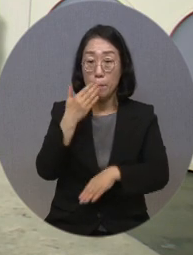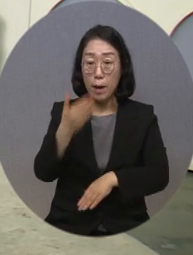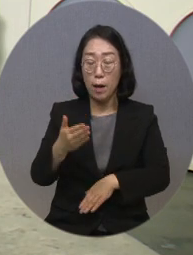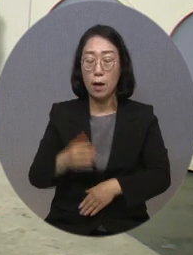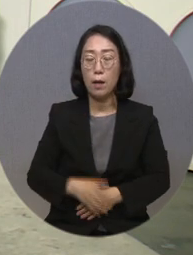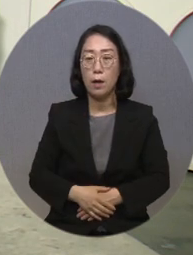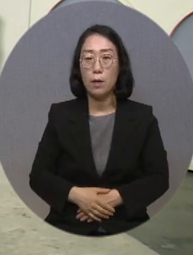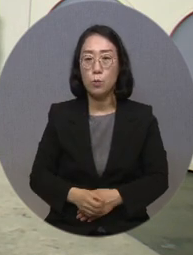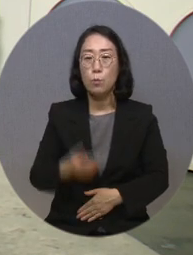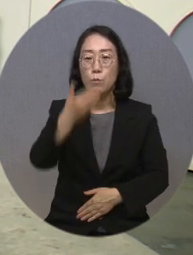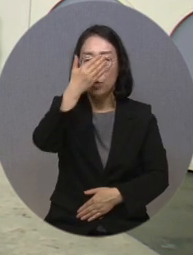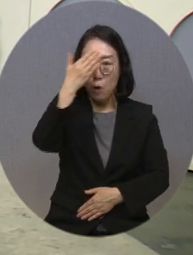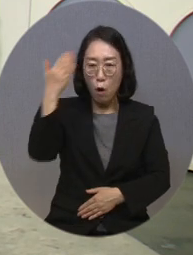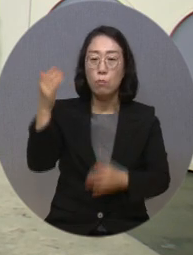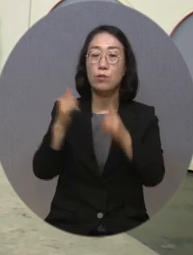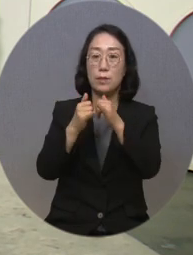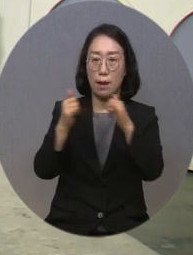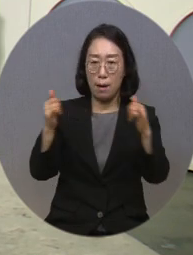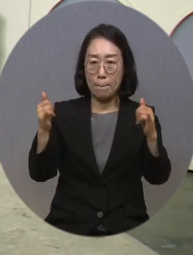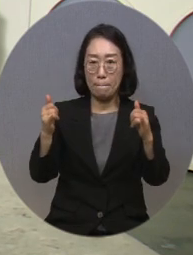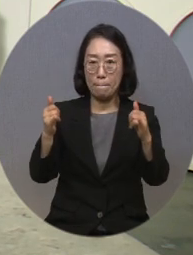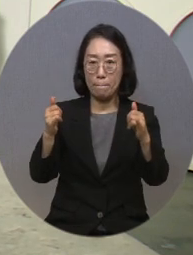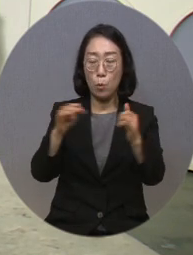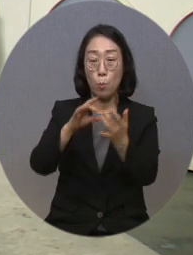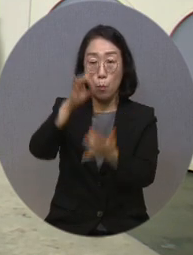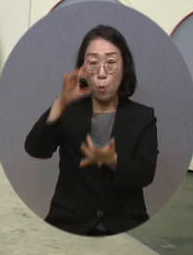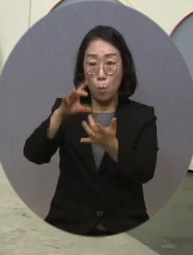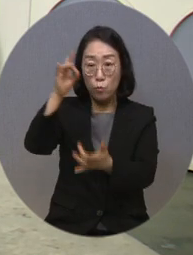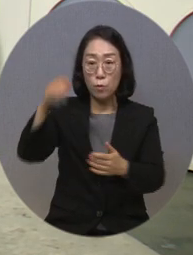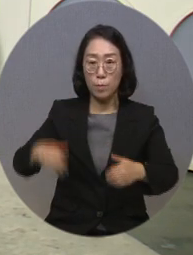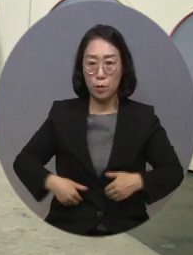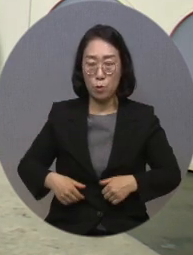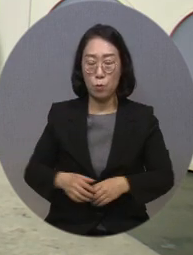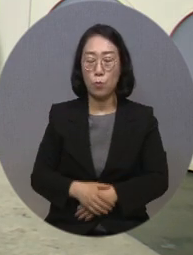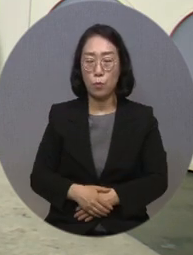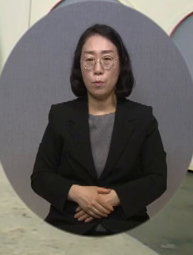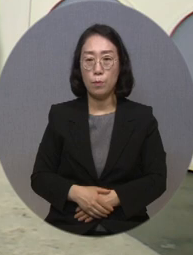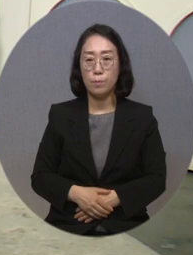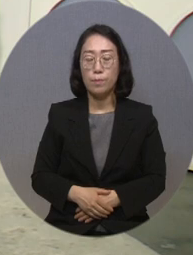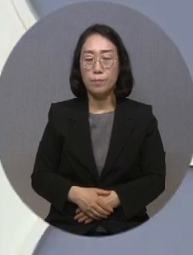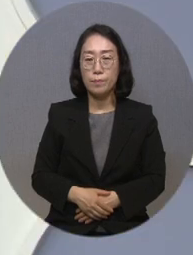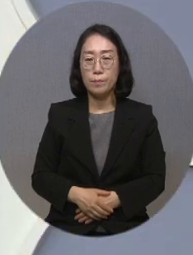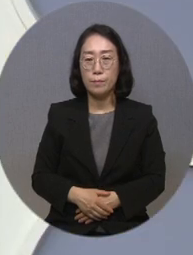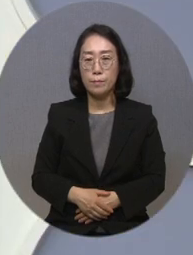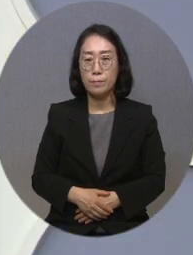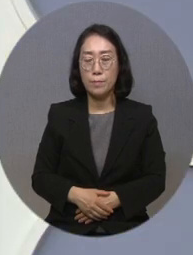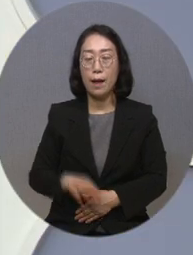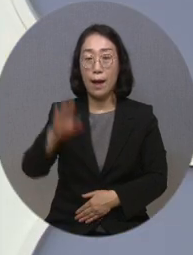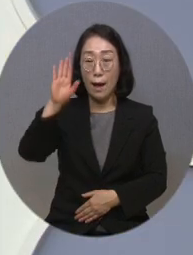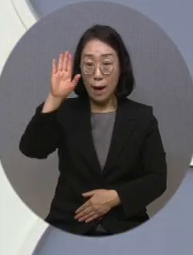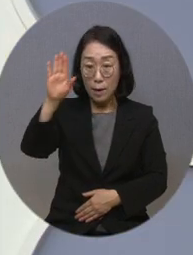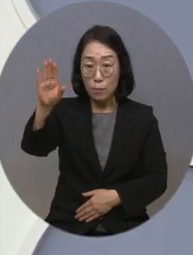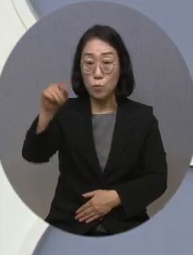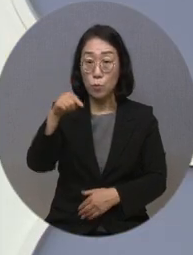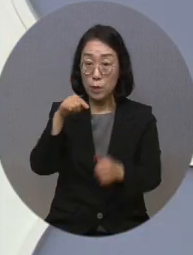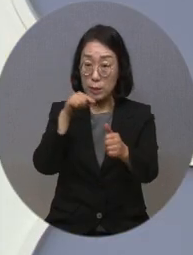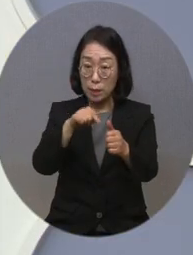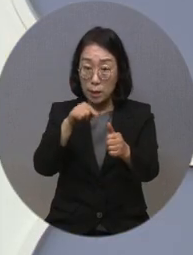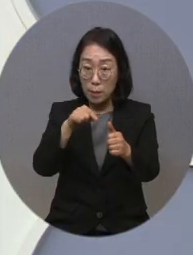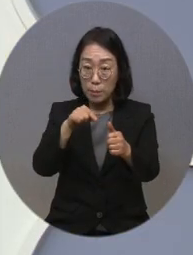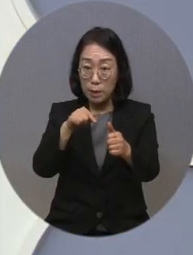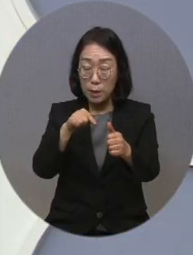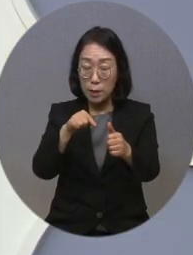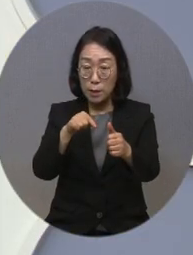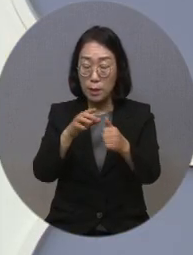젊은 인재들도 영입을 해야 되니까. 그렇죠. 당의 기여도만 갖고 또 따질 수는 없는 거 아니겠습니까? 그래서 앞으로의 그 사람이 우리